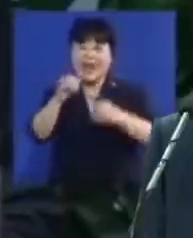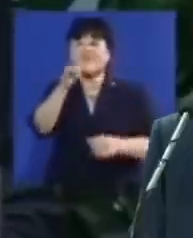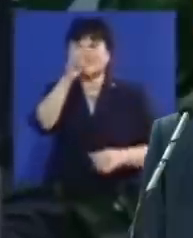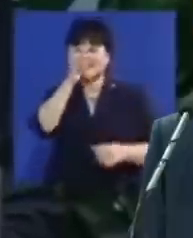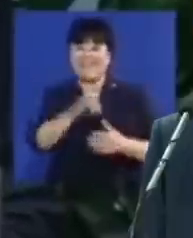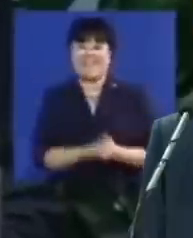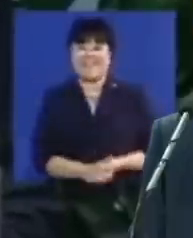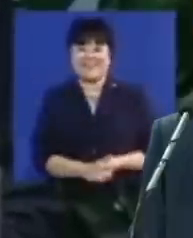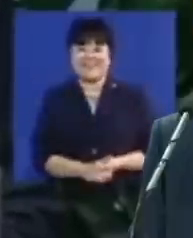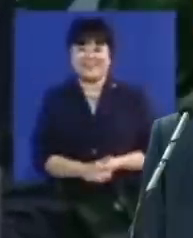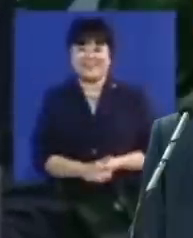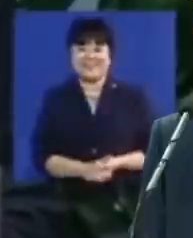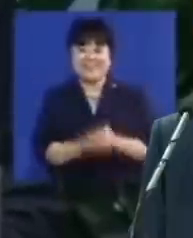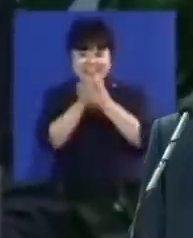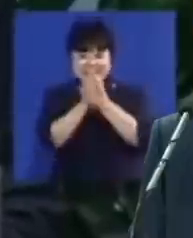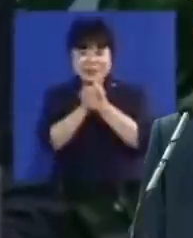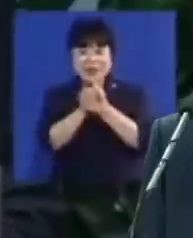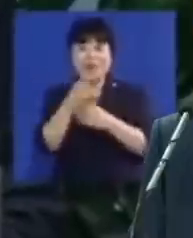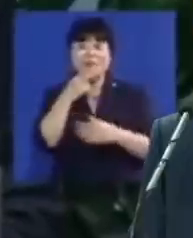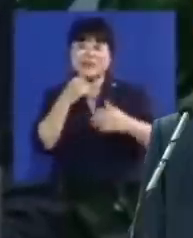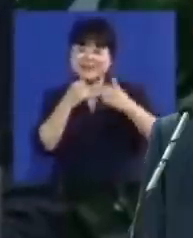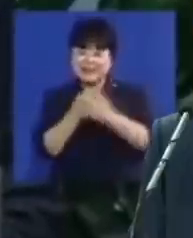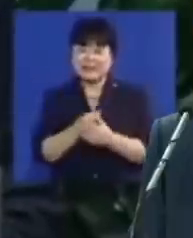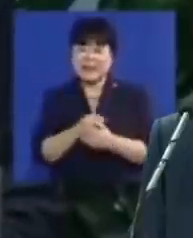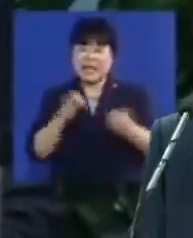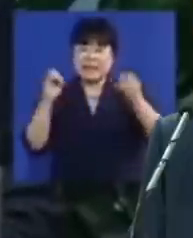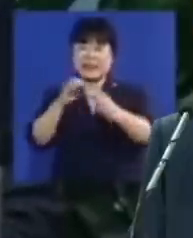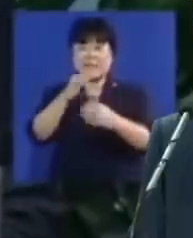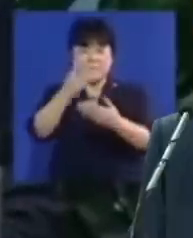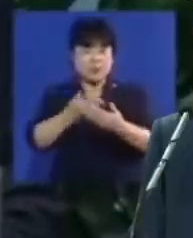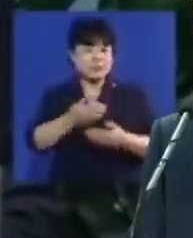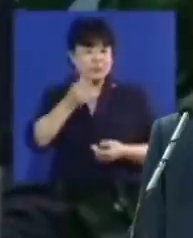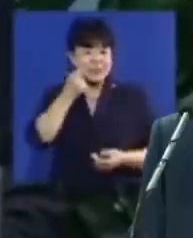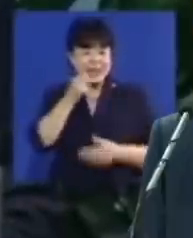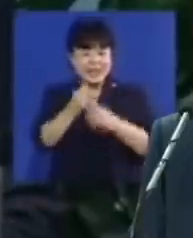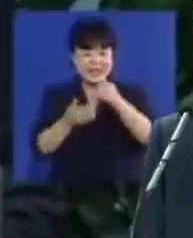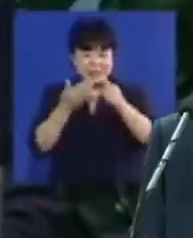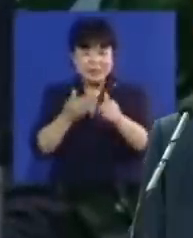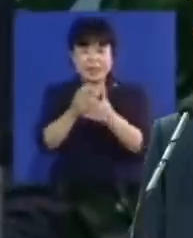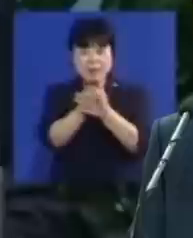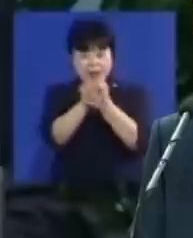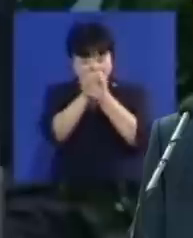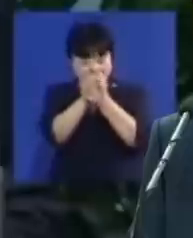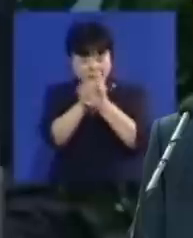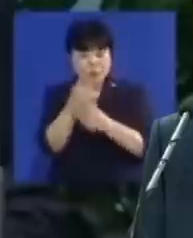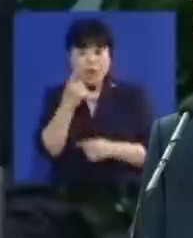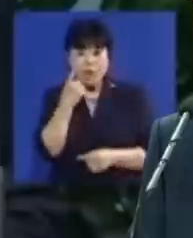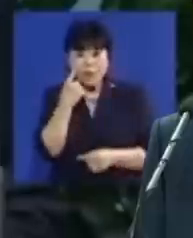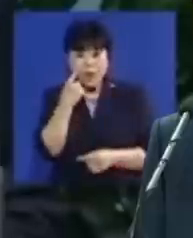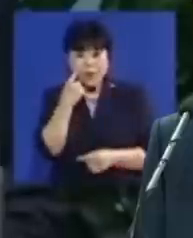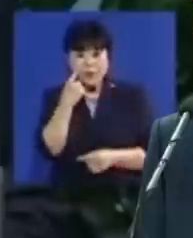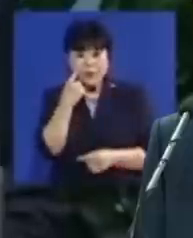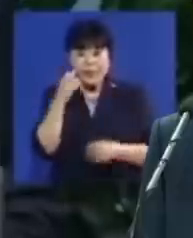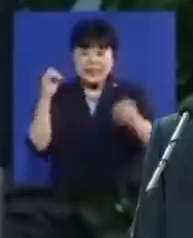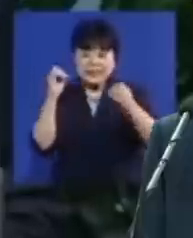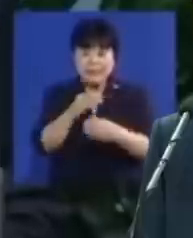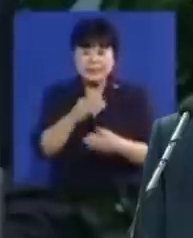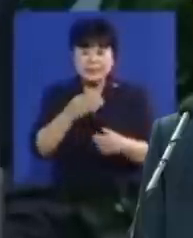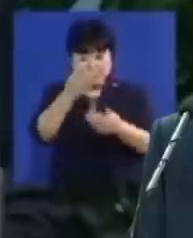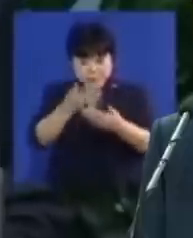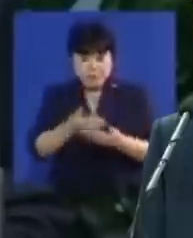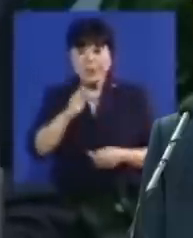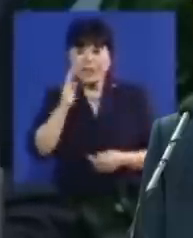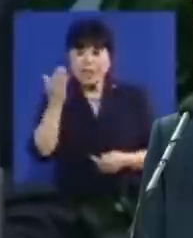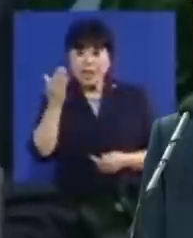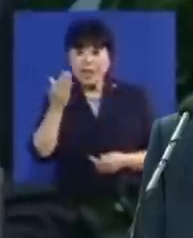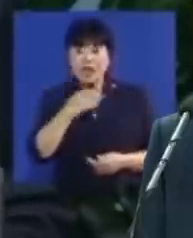것입니다. 우리가 기도를 하지 않기 때문에 해답을 얻지 못하지 하나님 앞에 부르짖어 기도하면 해답도 주시는 것입니다.